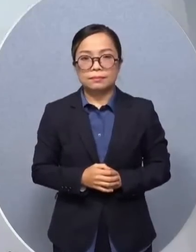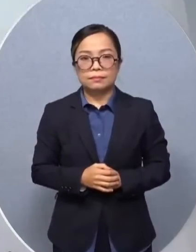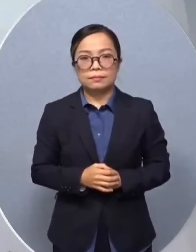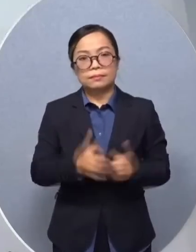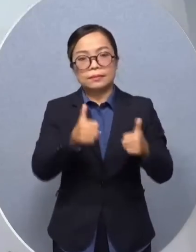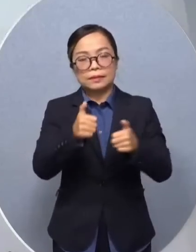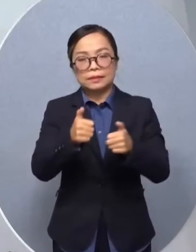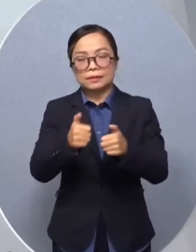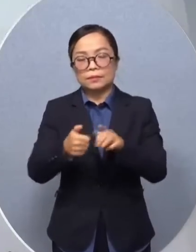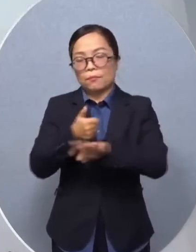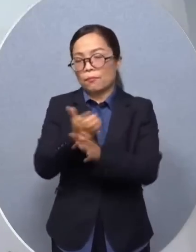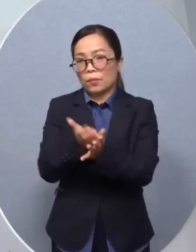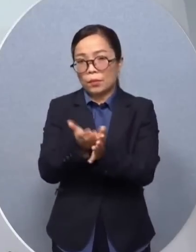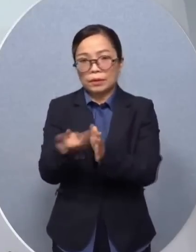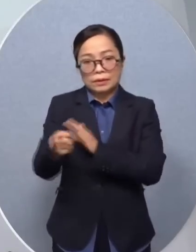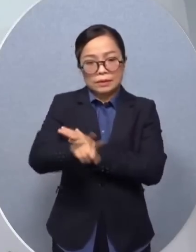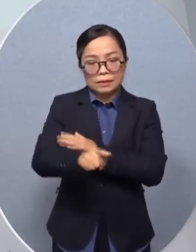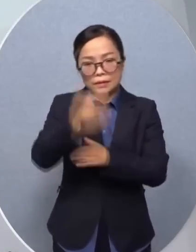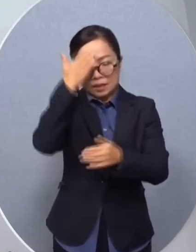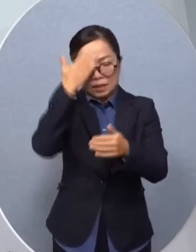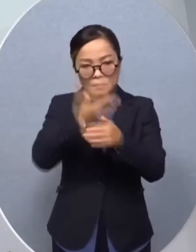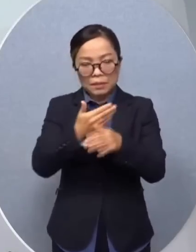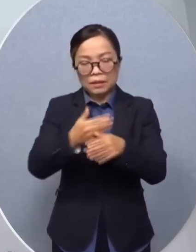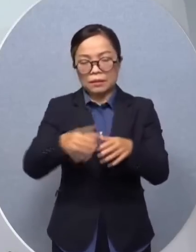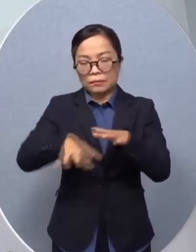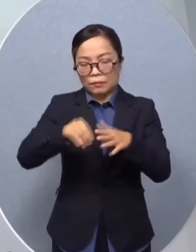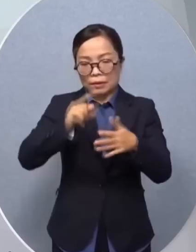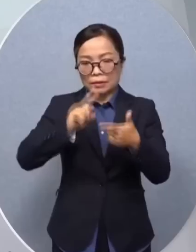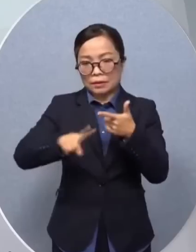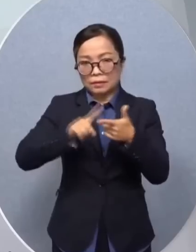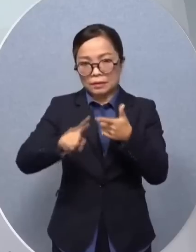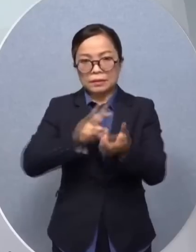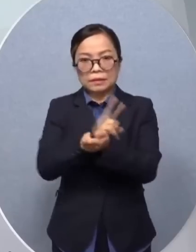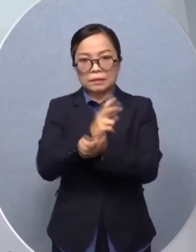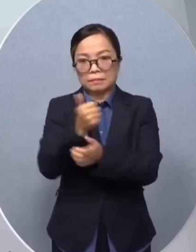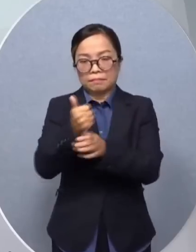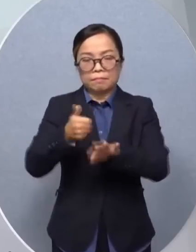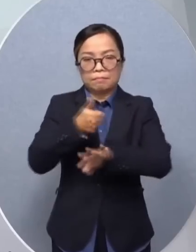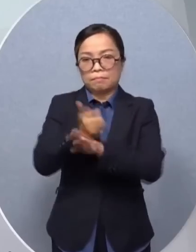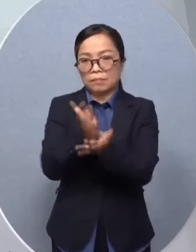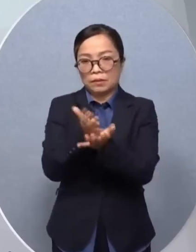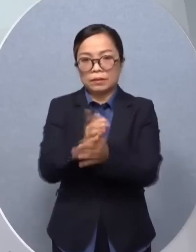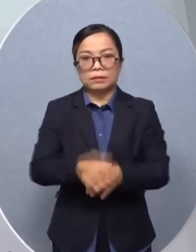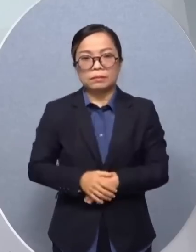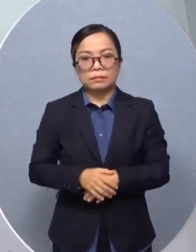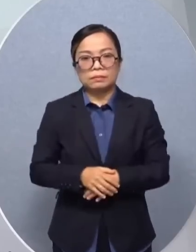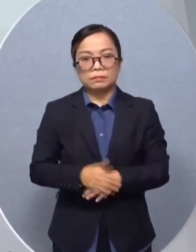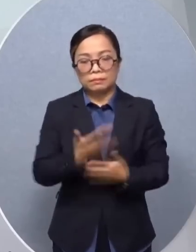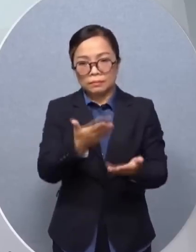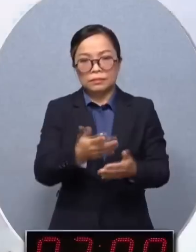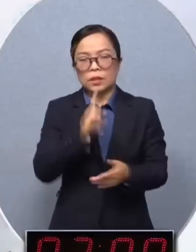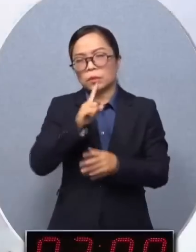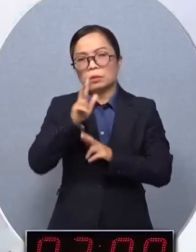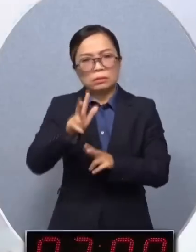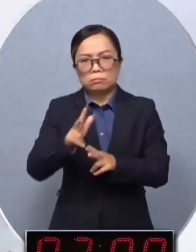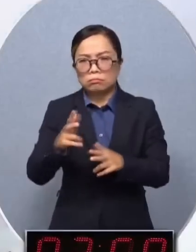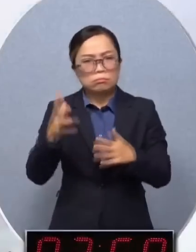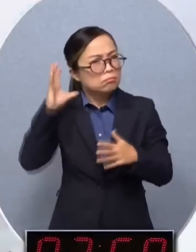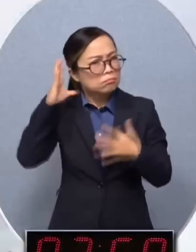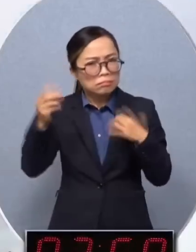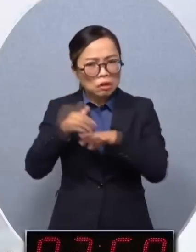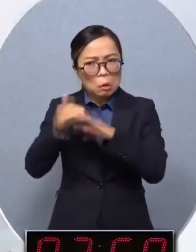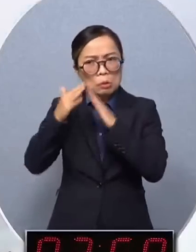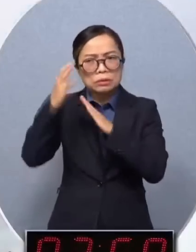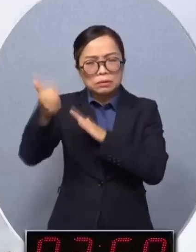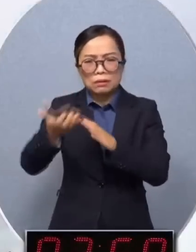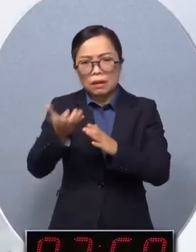好，谢谢发言。接下来我们请抽签顺序二号的林先生发言，请发言。 说实在的，我听不太懂侯市长